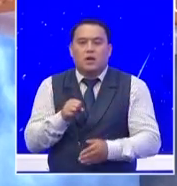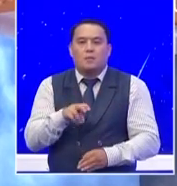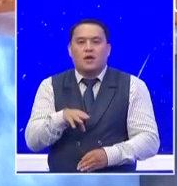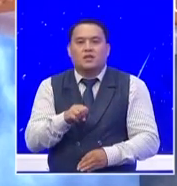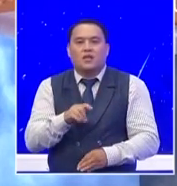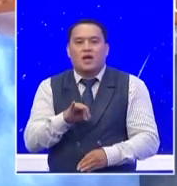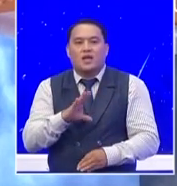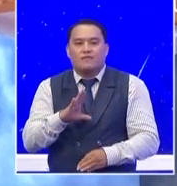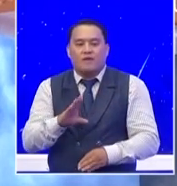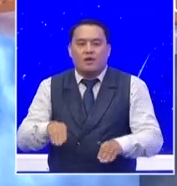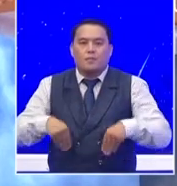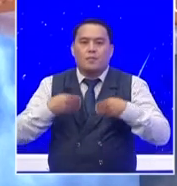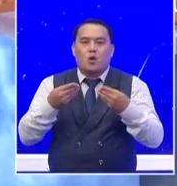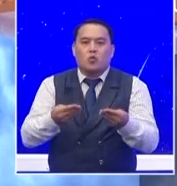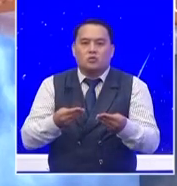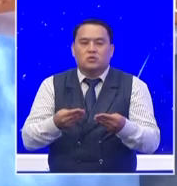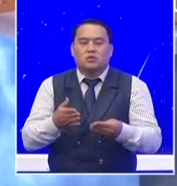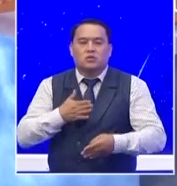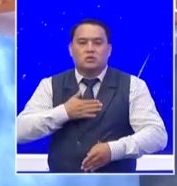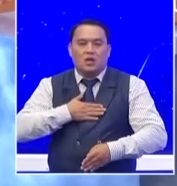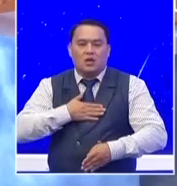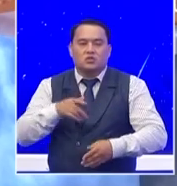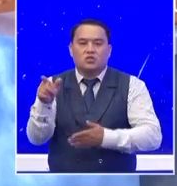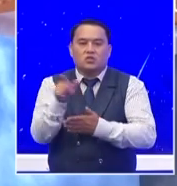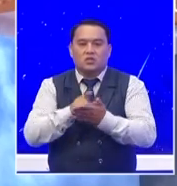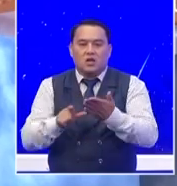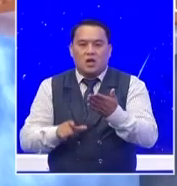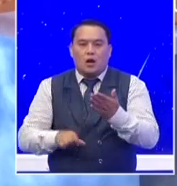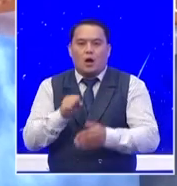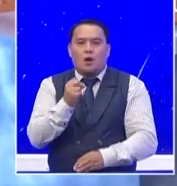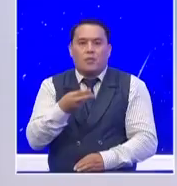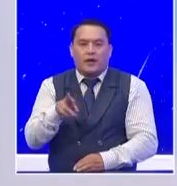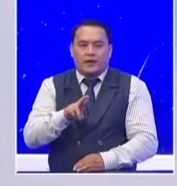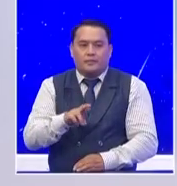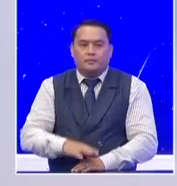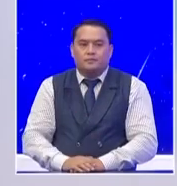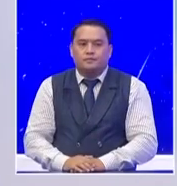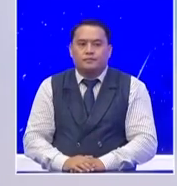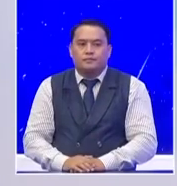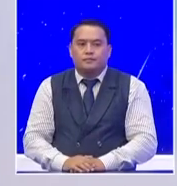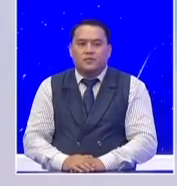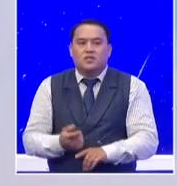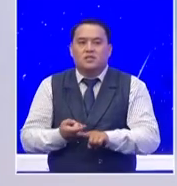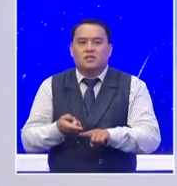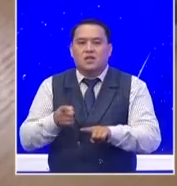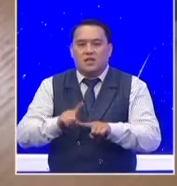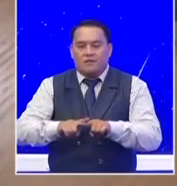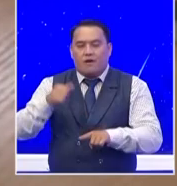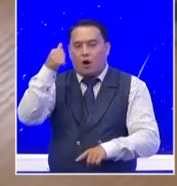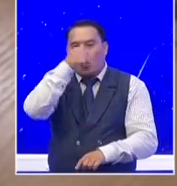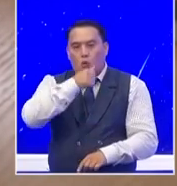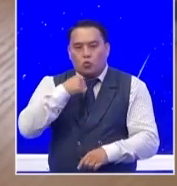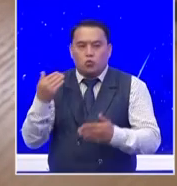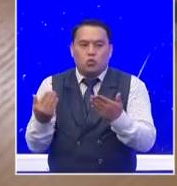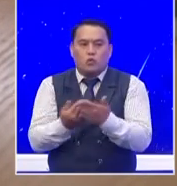Сапатаев, перевел для широкой публики за пределами нашей страны стихотворение Абая «Жаз». Напомним, с этого года в Казахстане появился